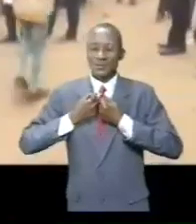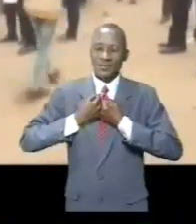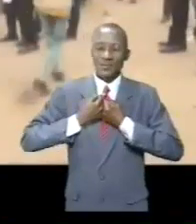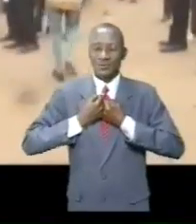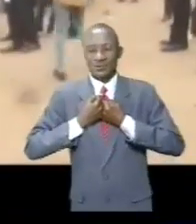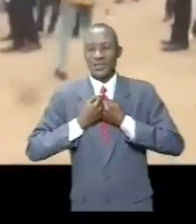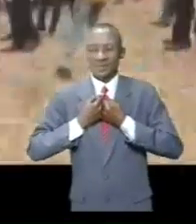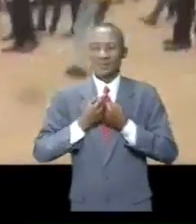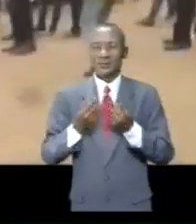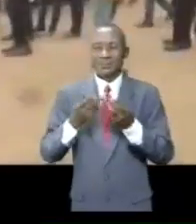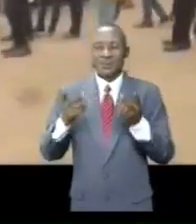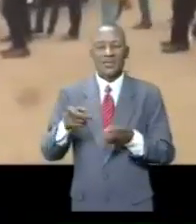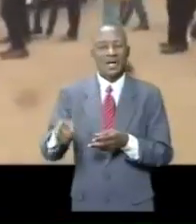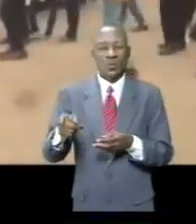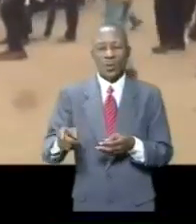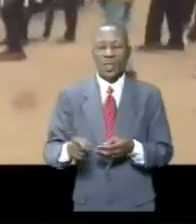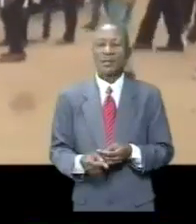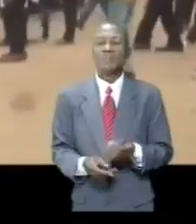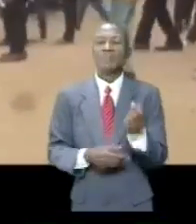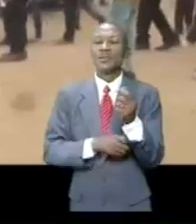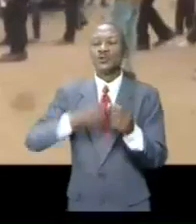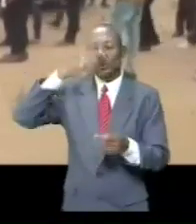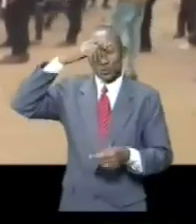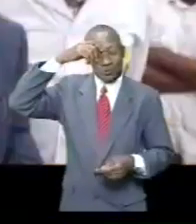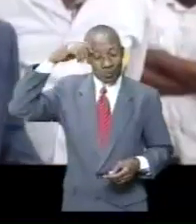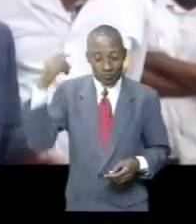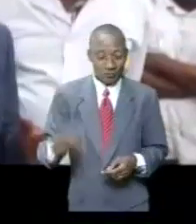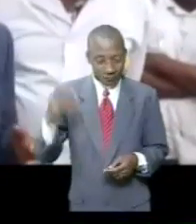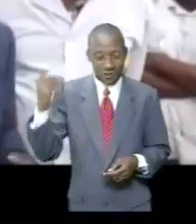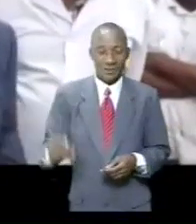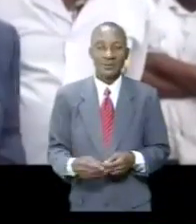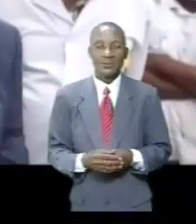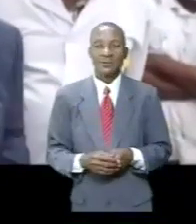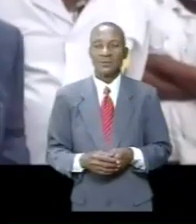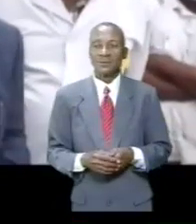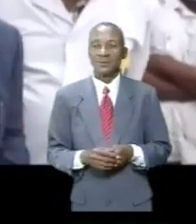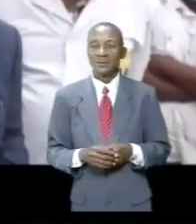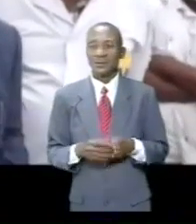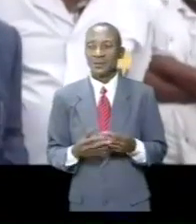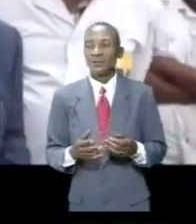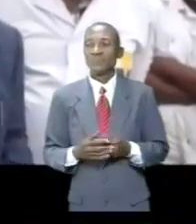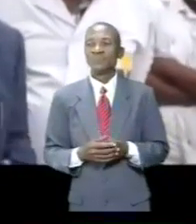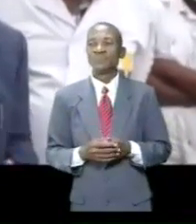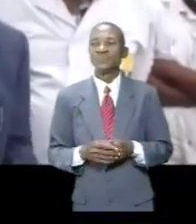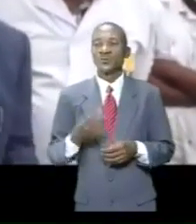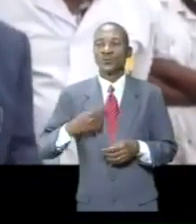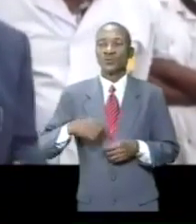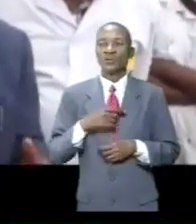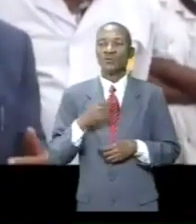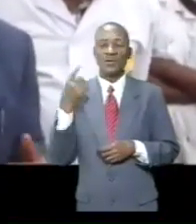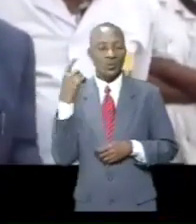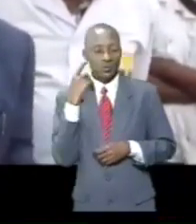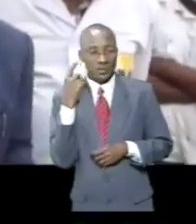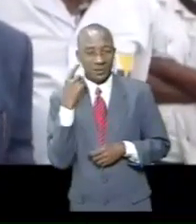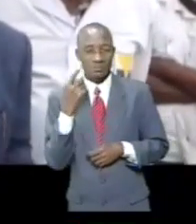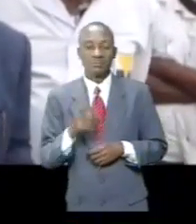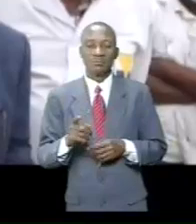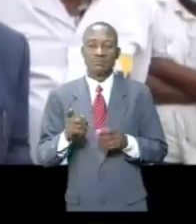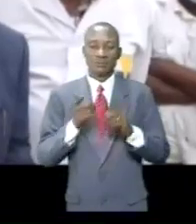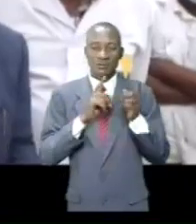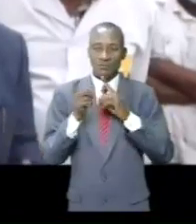ce carrefour des avenues du tourisme et de l'école. Ceux qui ont suivi notre communiqué, nous avons parlé de